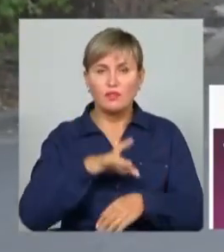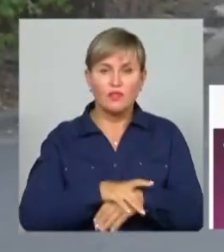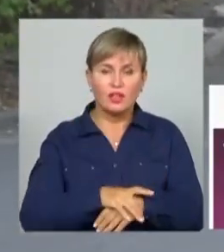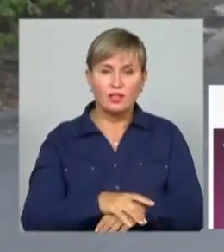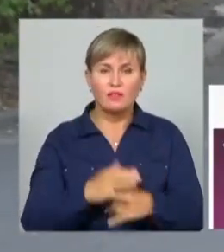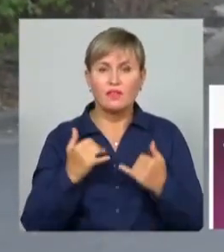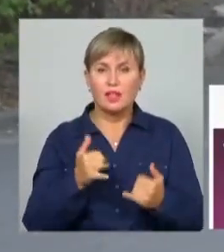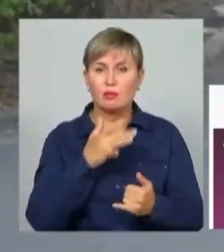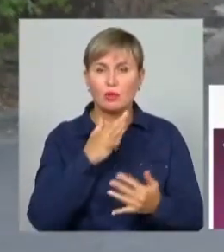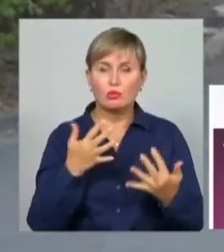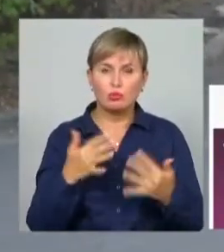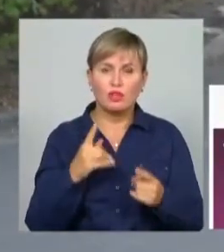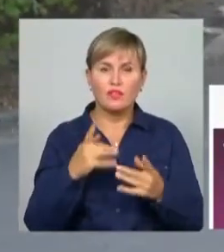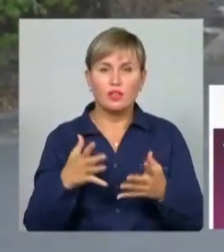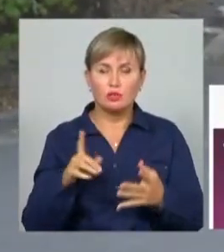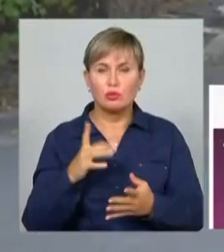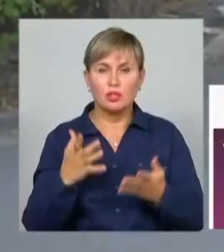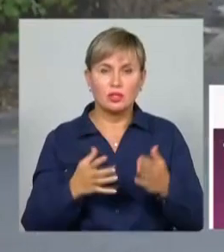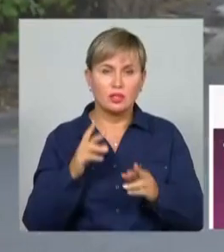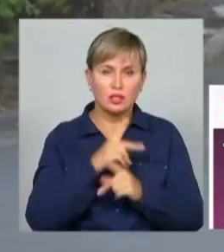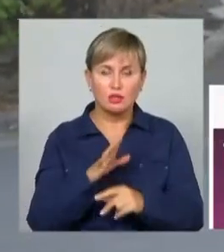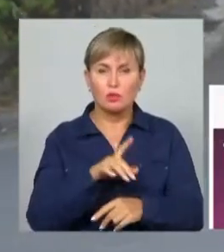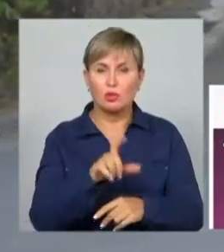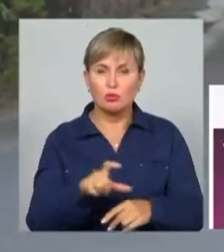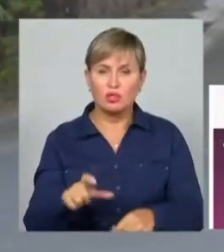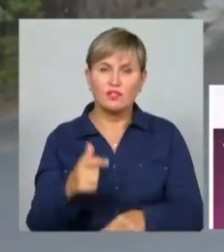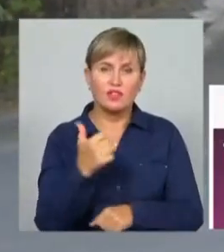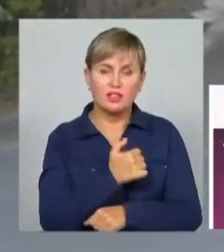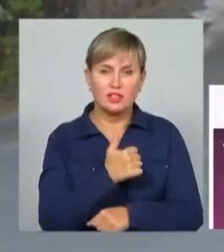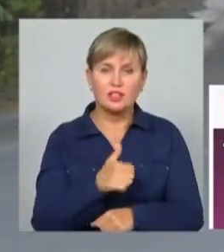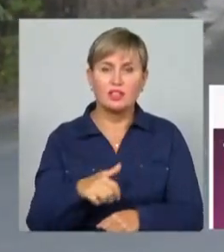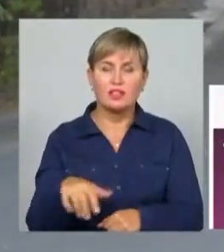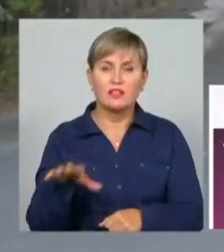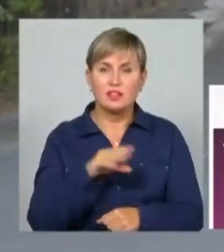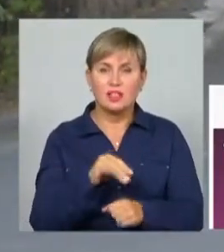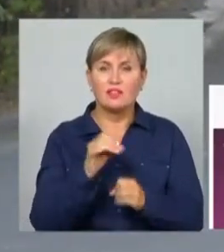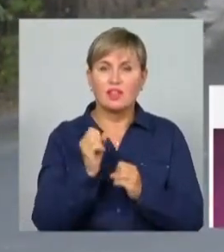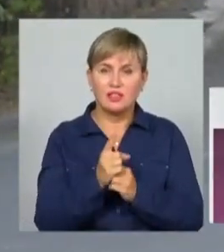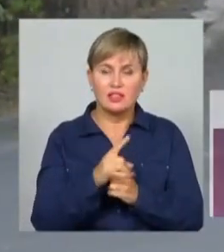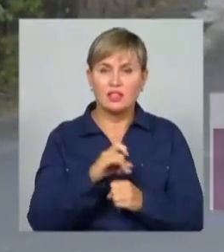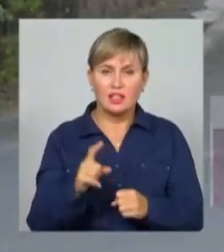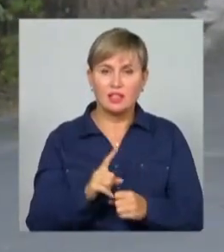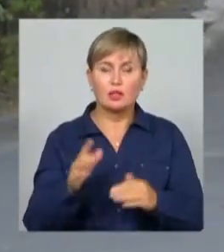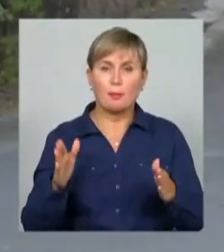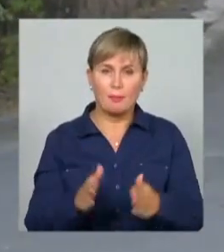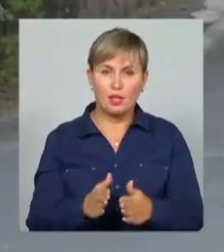В данный момент уже выяснено, что, если не ошибаюсь, люди вакцинированы в 7, а то и в 11 раз